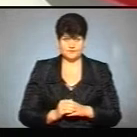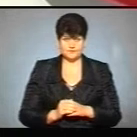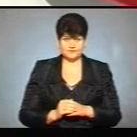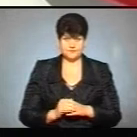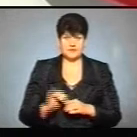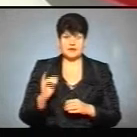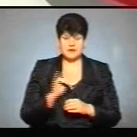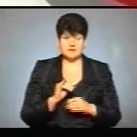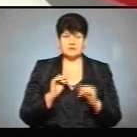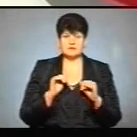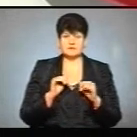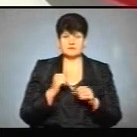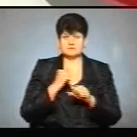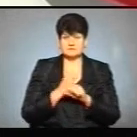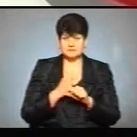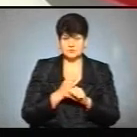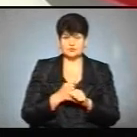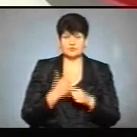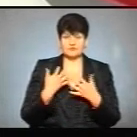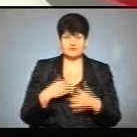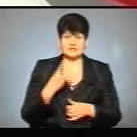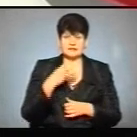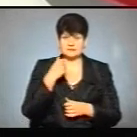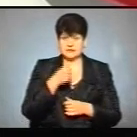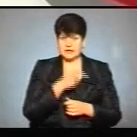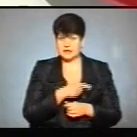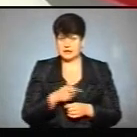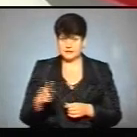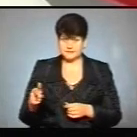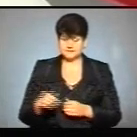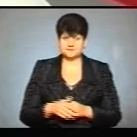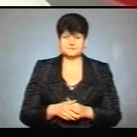і діє, власне, вже третій рік.